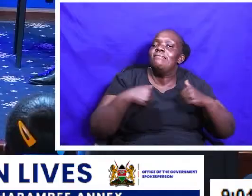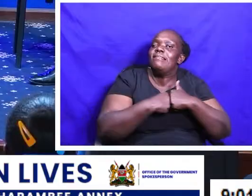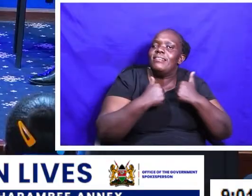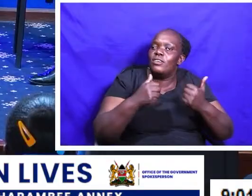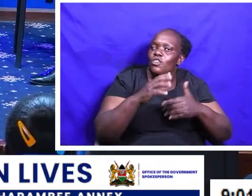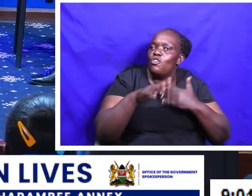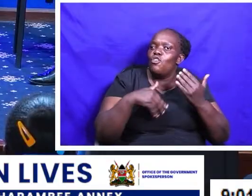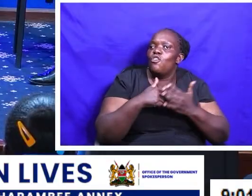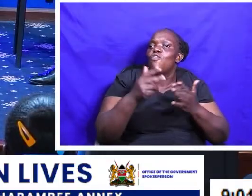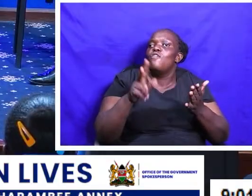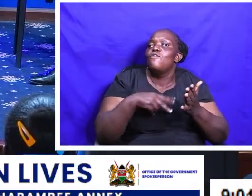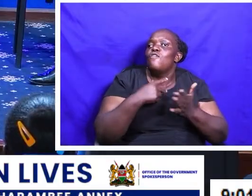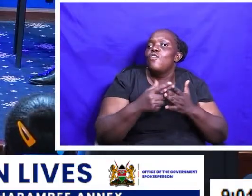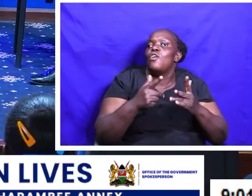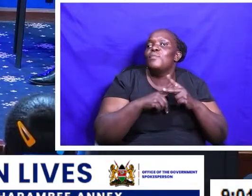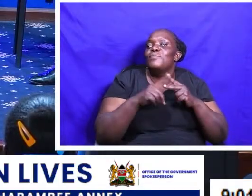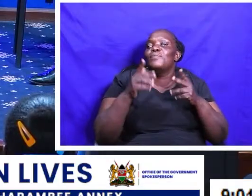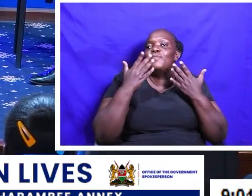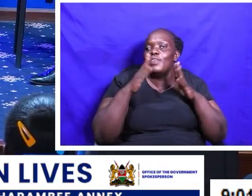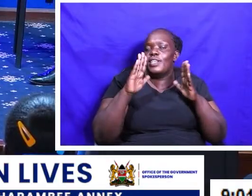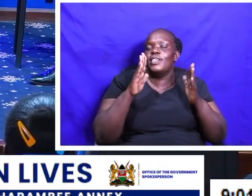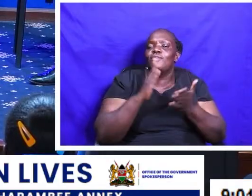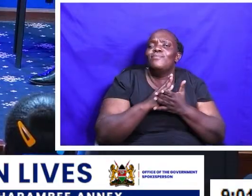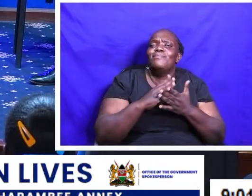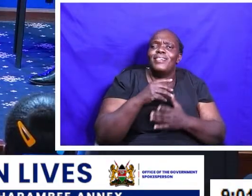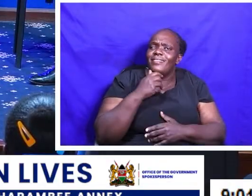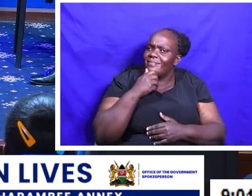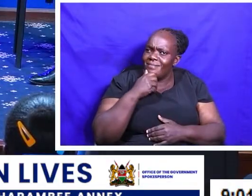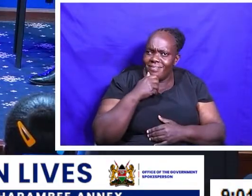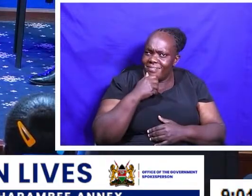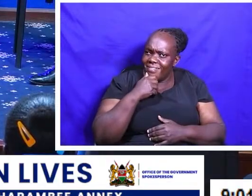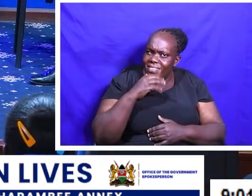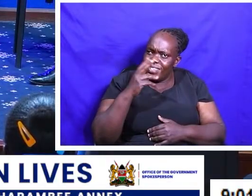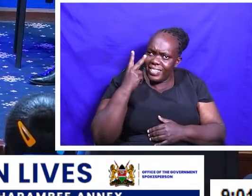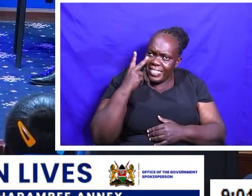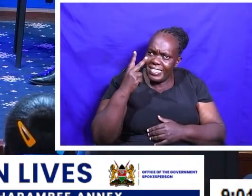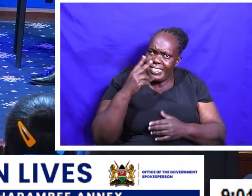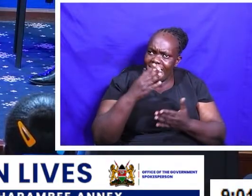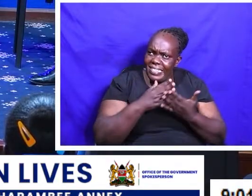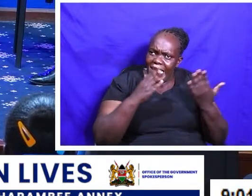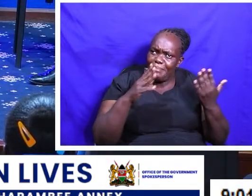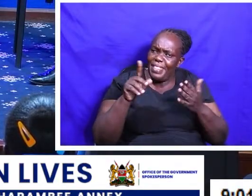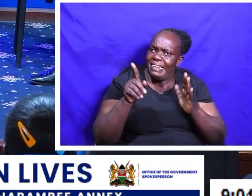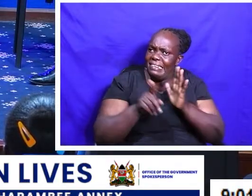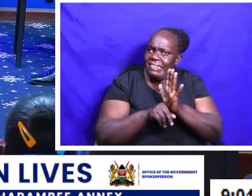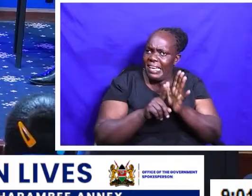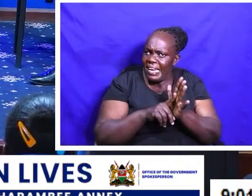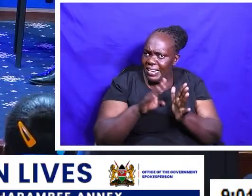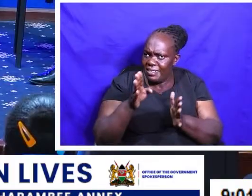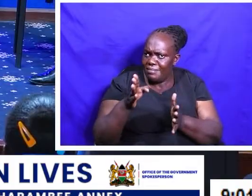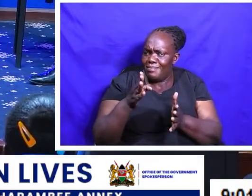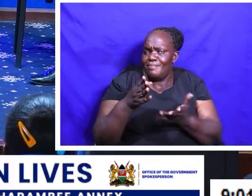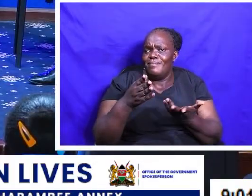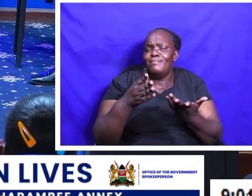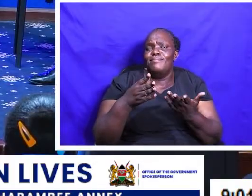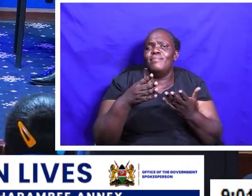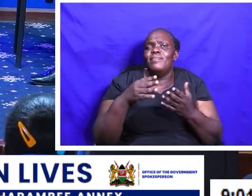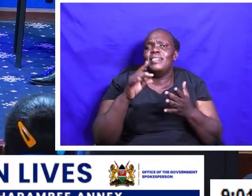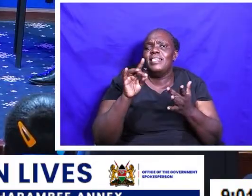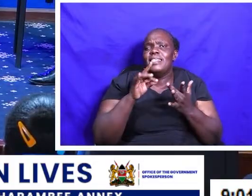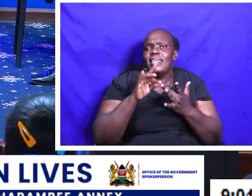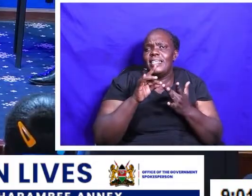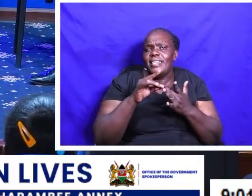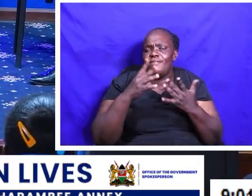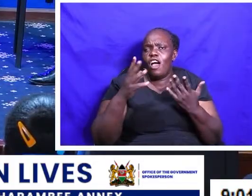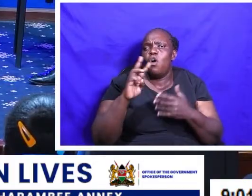huko akamslap, wote wakaanguka na akatoroka. So I was really wondering, I saw that thing on TikTok. Safety kwa namna gani? Kwa sababu